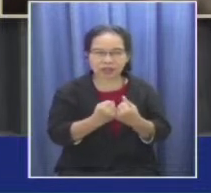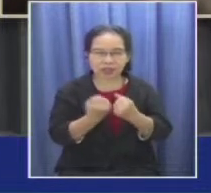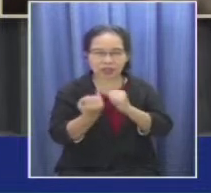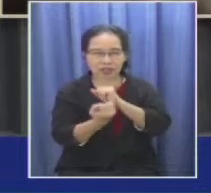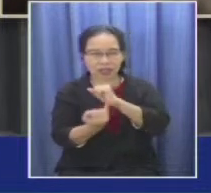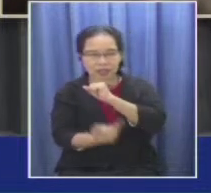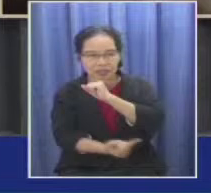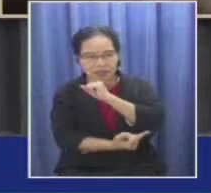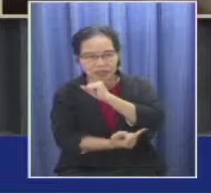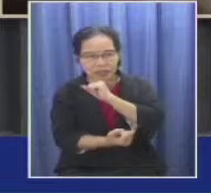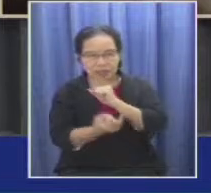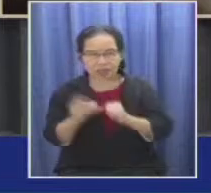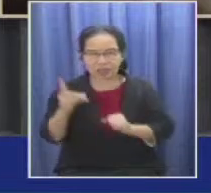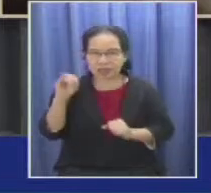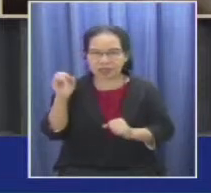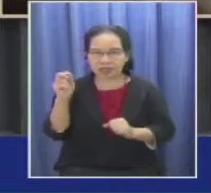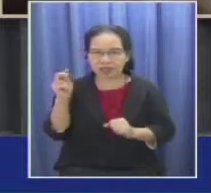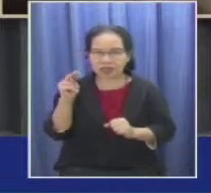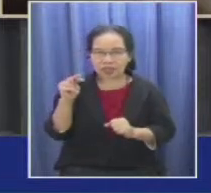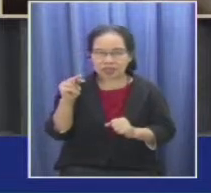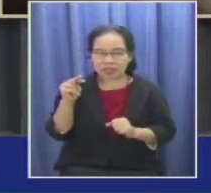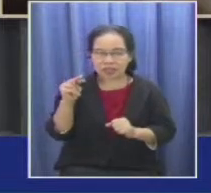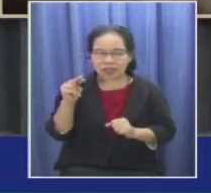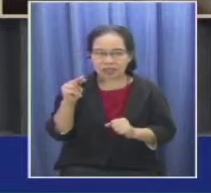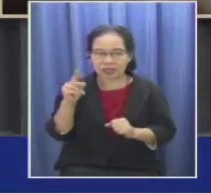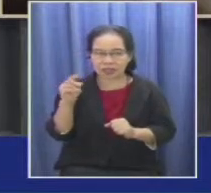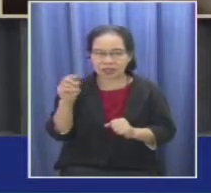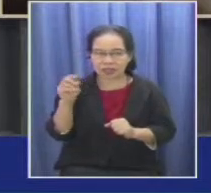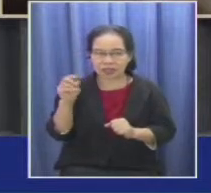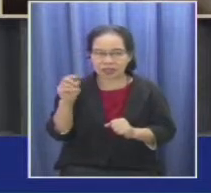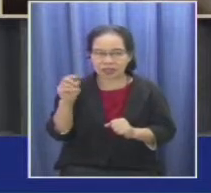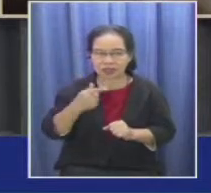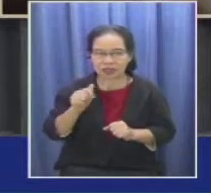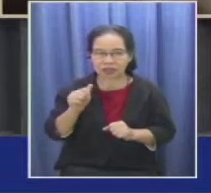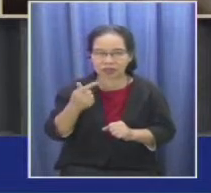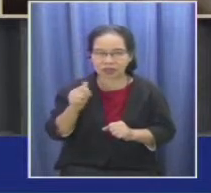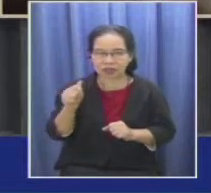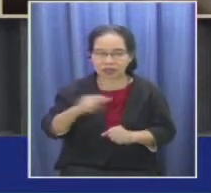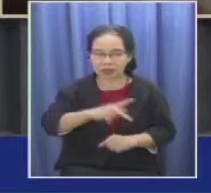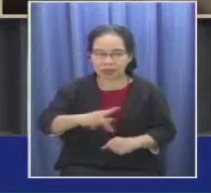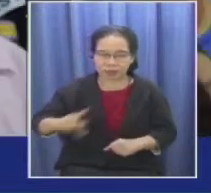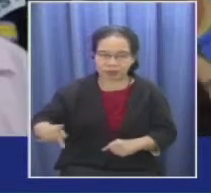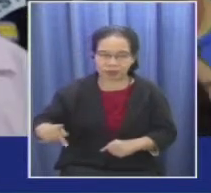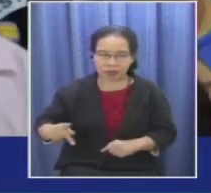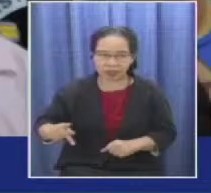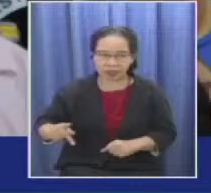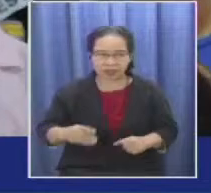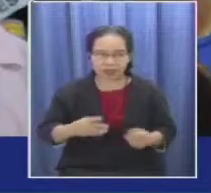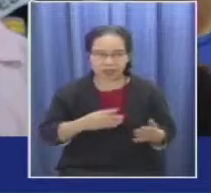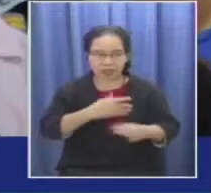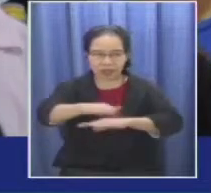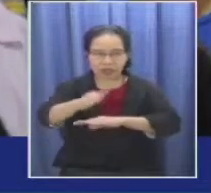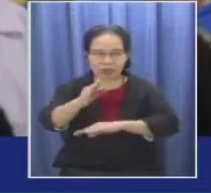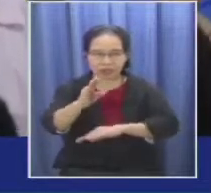ɔno sɛ When Yakopon be or betumi adwane akwa ne nkyɛn ya na tebra ne yeso no ko Se bia wo do bebrem na ma ben owuo.